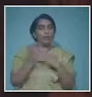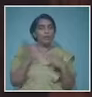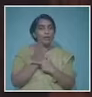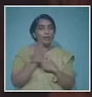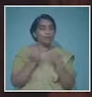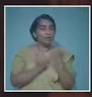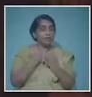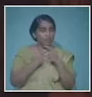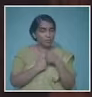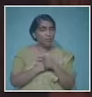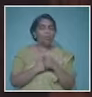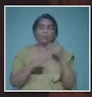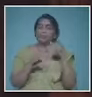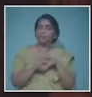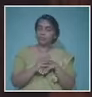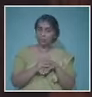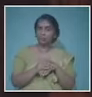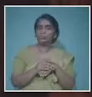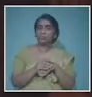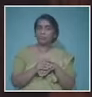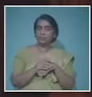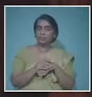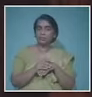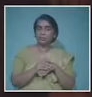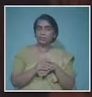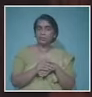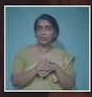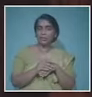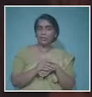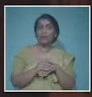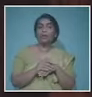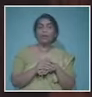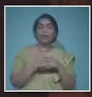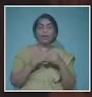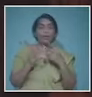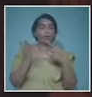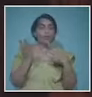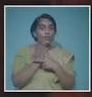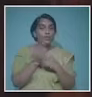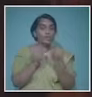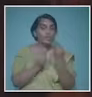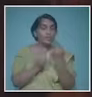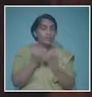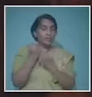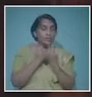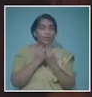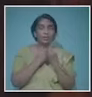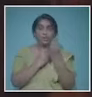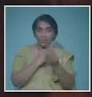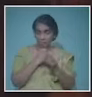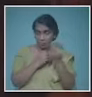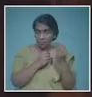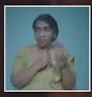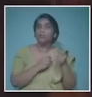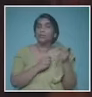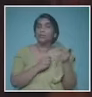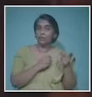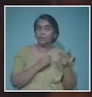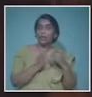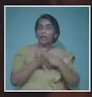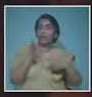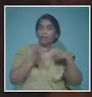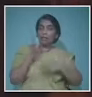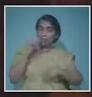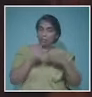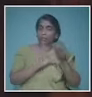vyapare tuladi me prati me Samurdhi sahana dari dinaik. Samurdhi sahana dari dinaik. Silum deshapalana